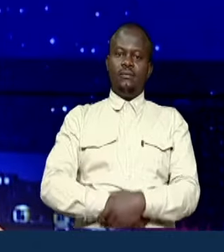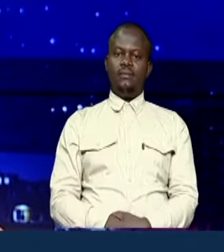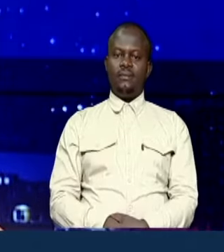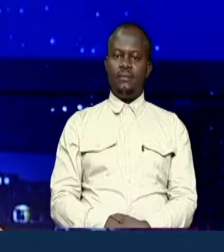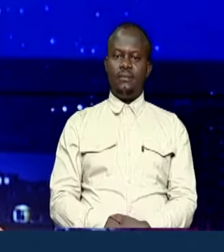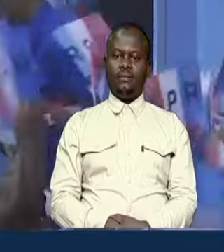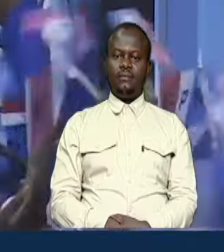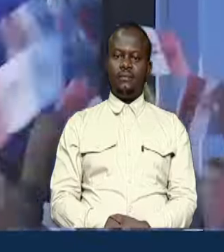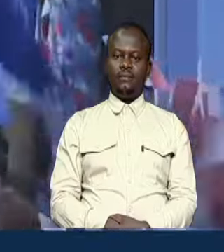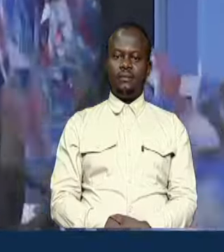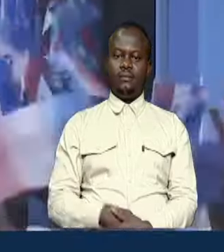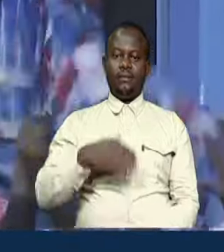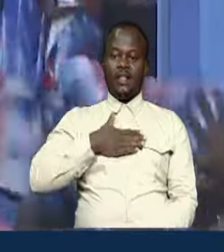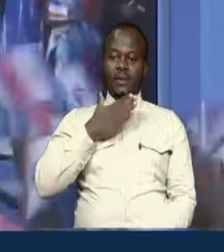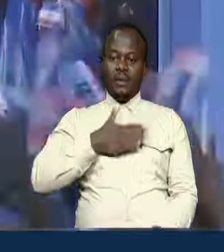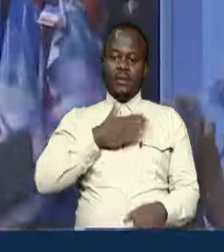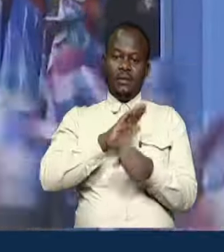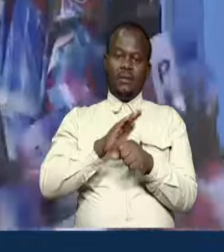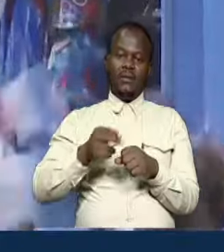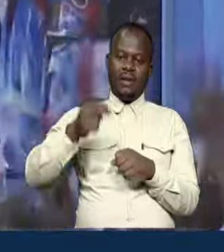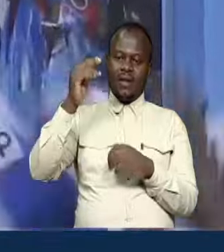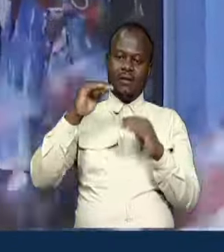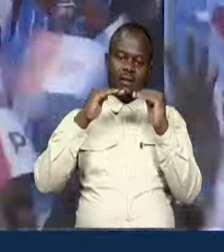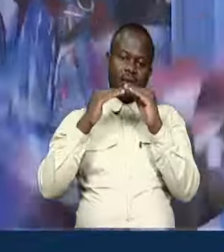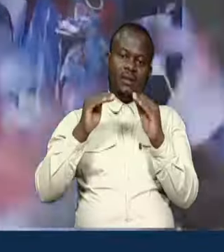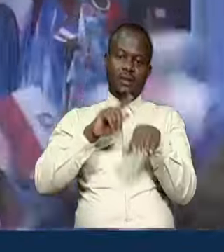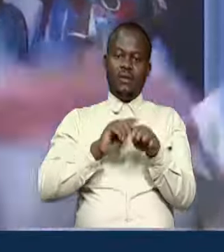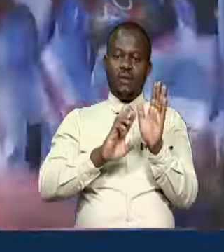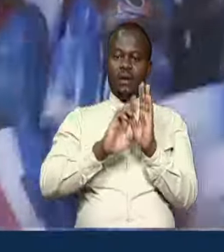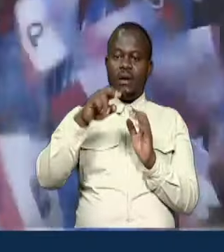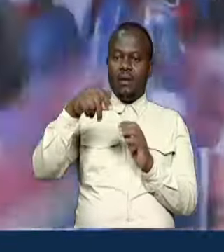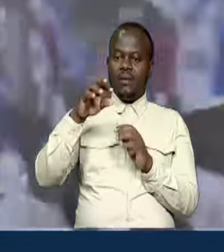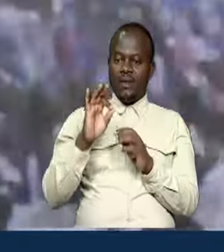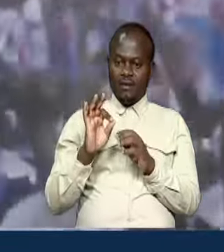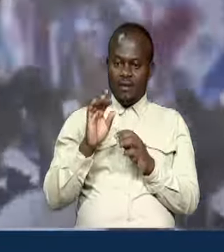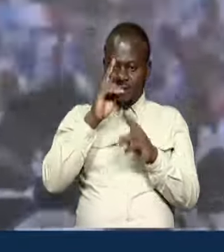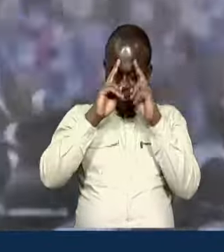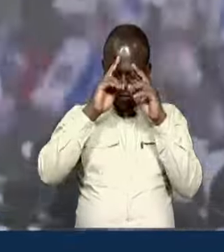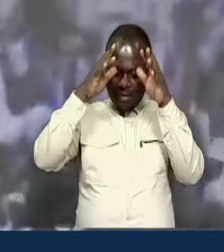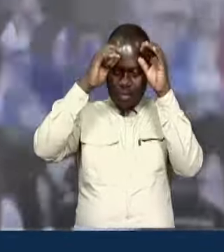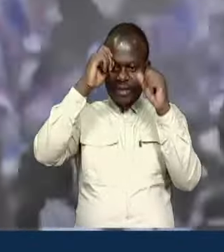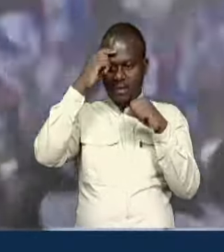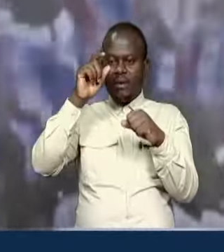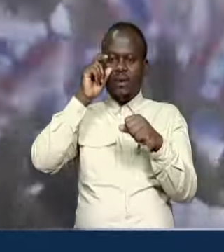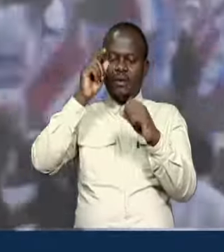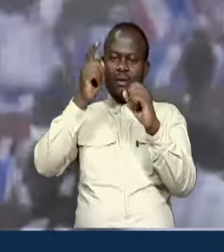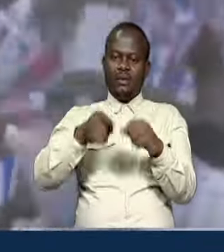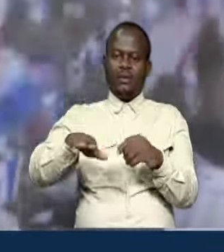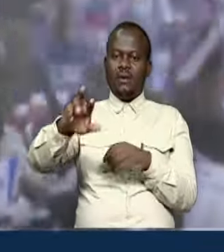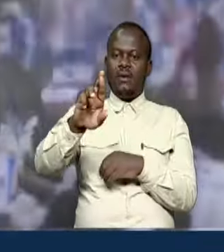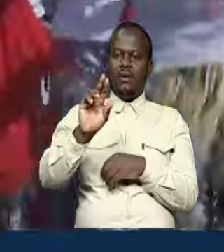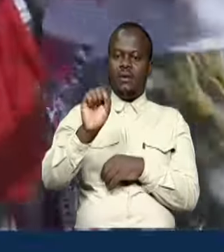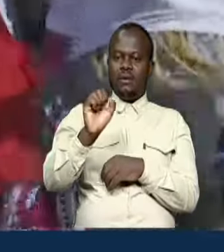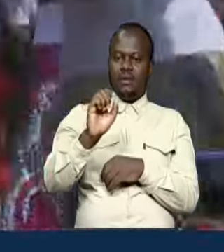Mutuyezu byari ibyishimo byo ku rwego rwo hejuru ubwo umukandida wa FPR Inkotanyi nyakubahwa Paul Kagame yagerera kuri stade ya Rusizi